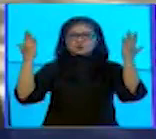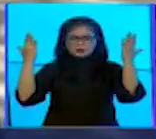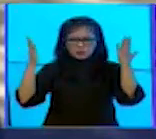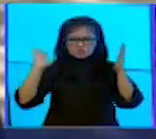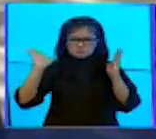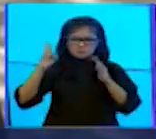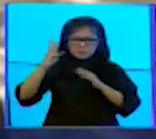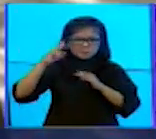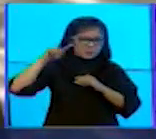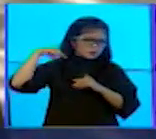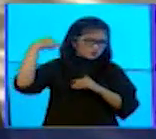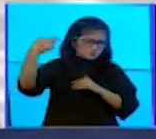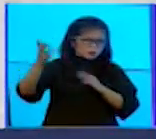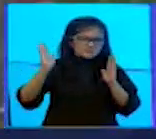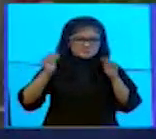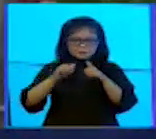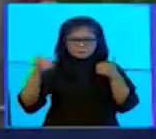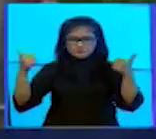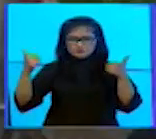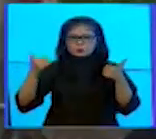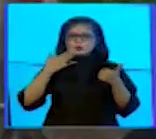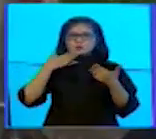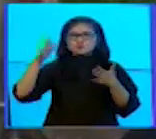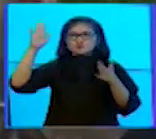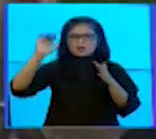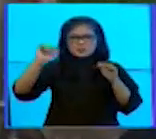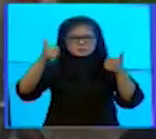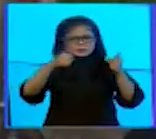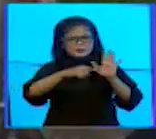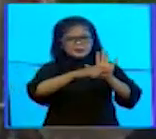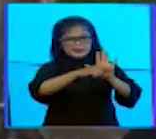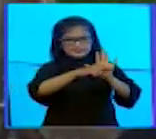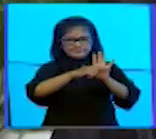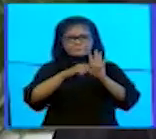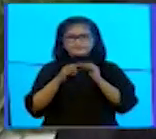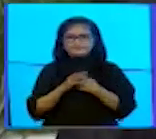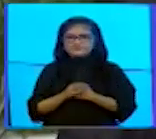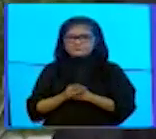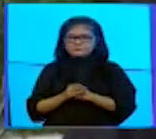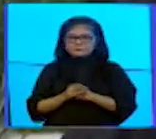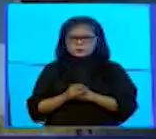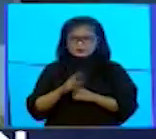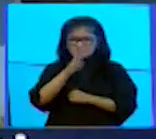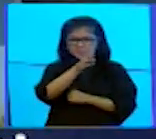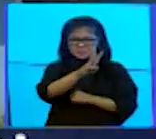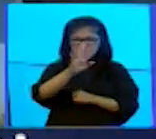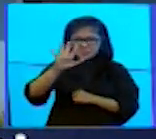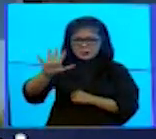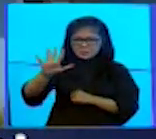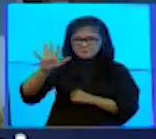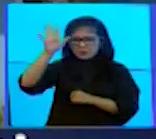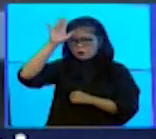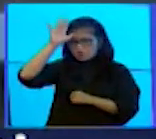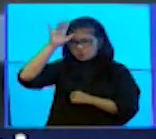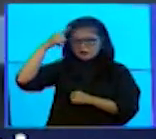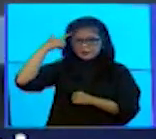sudah diberangkatkan, alhamdulillah sudah negatif. Sementara itu di Sidoarjo, Jawa Timur, 35 santri dan santriwati juga melakukan tes swab antigen